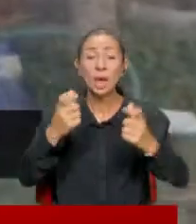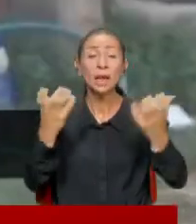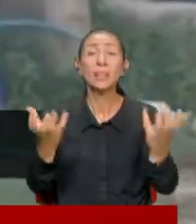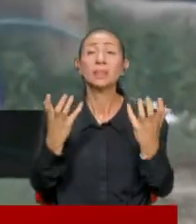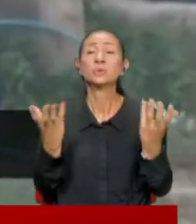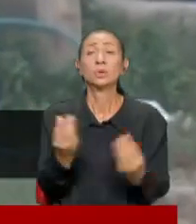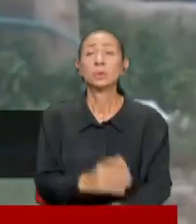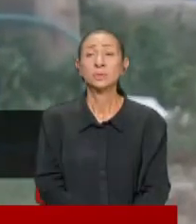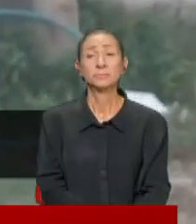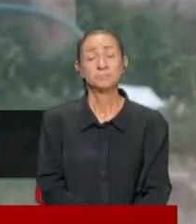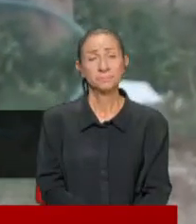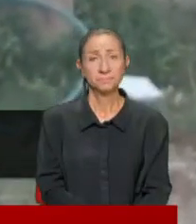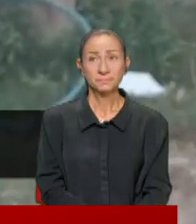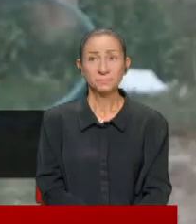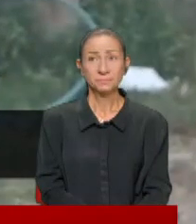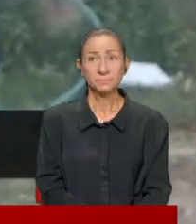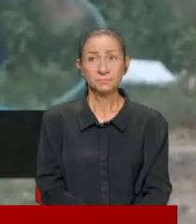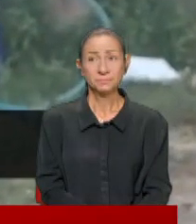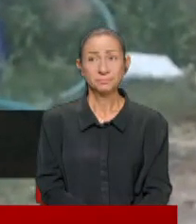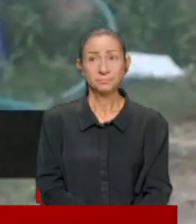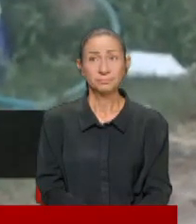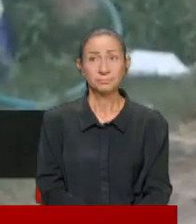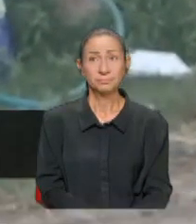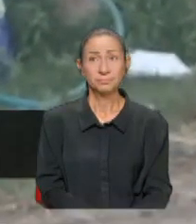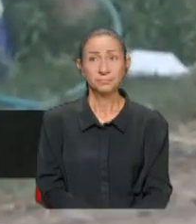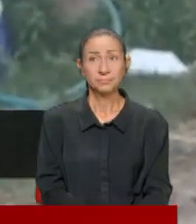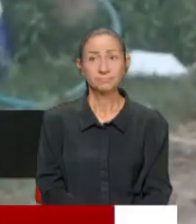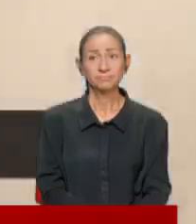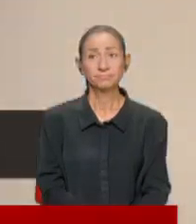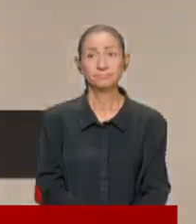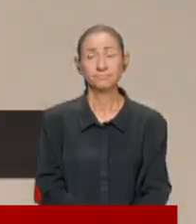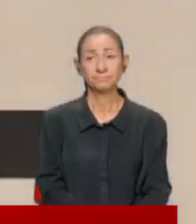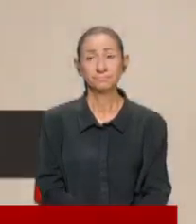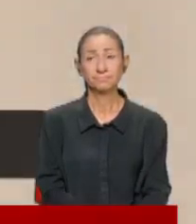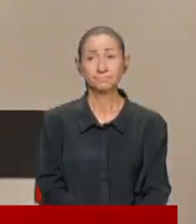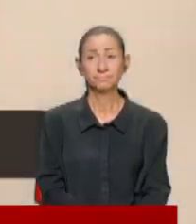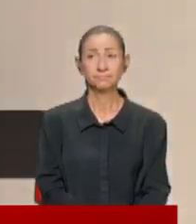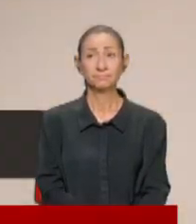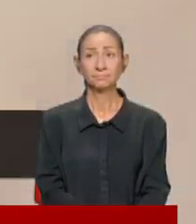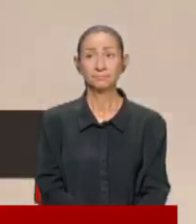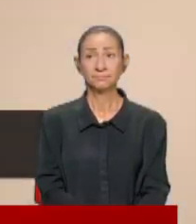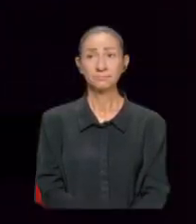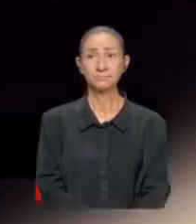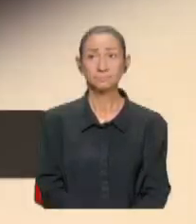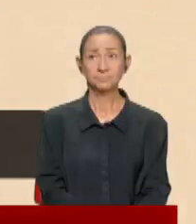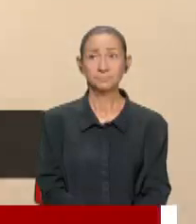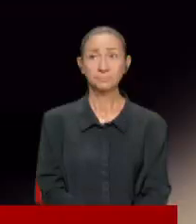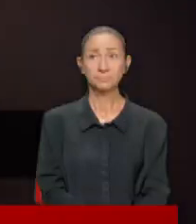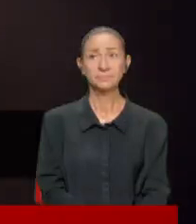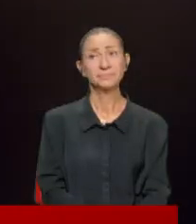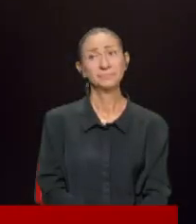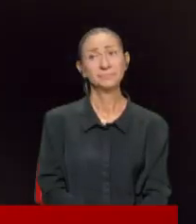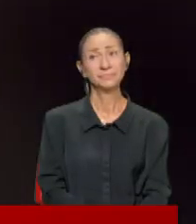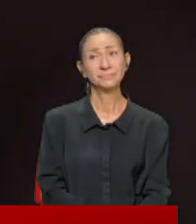çok. Hiç yani, çok zor bir şey. Allah düşmanın başına da ayıp davetsin. Pıs pıs. Yok, burada yok. Aşağıdan bir ses.